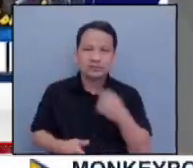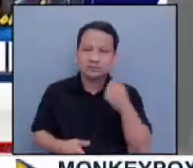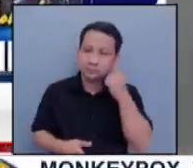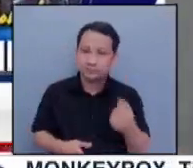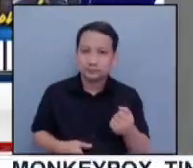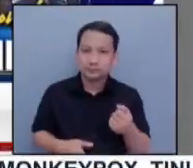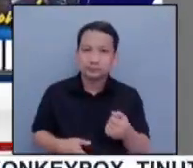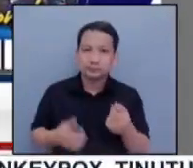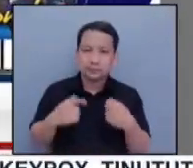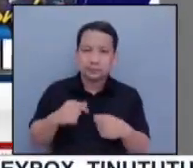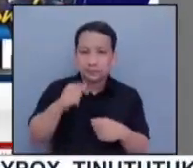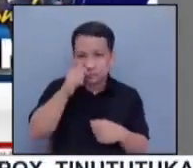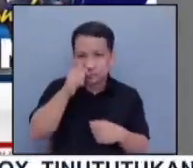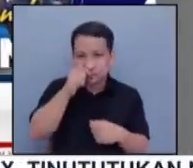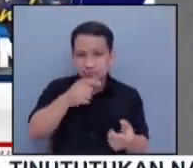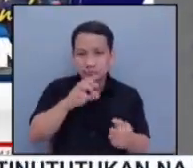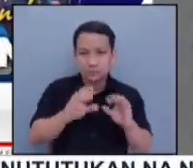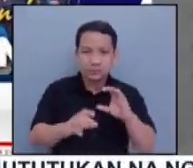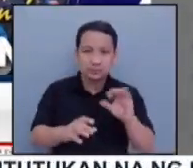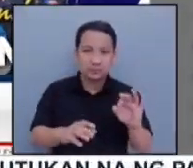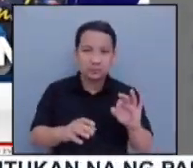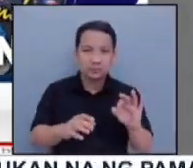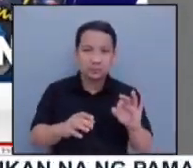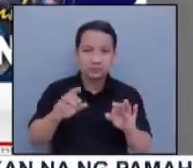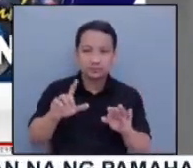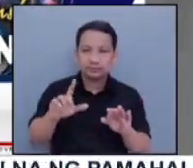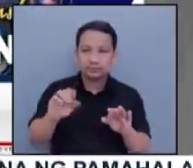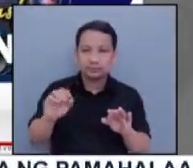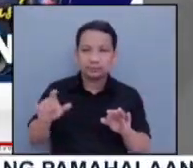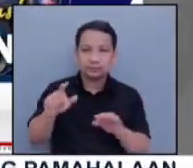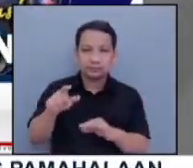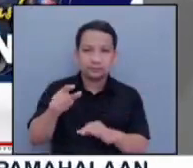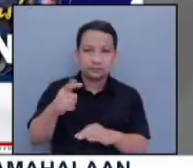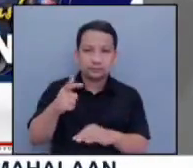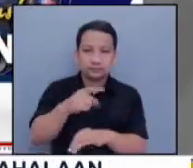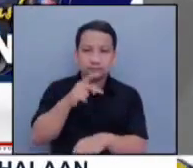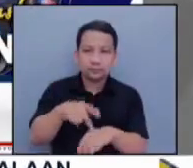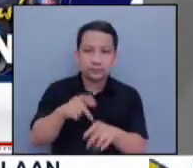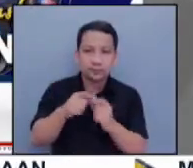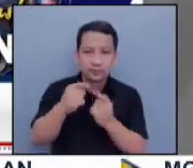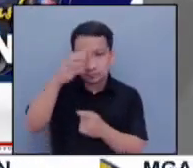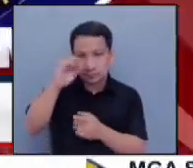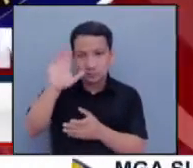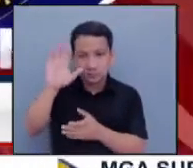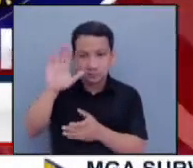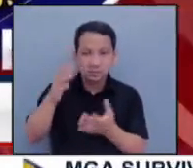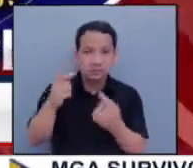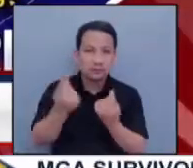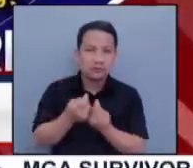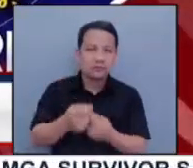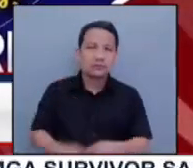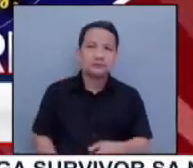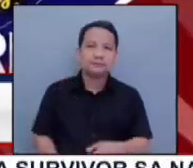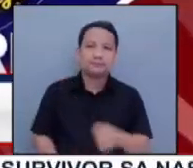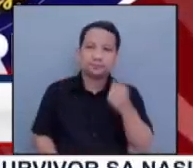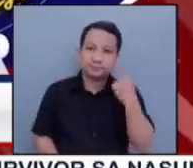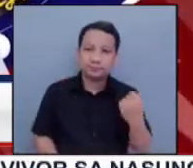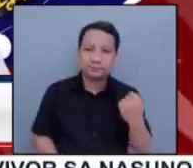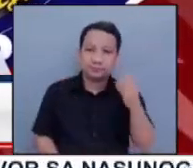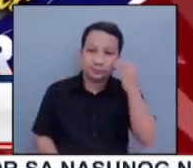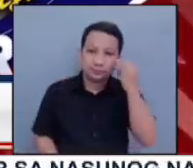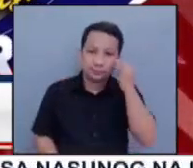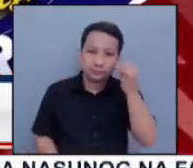ng Crossfire Team, League of Legends Team at Gilas Pilipinas Men's Team. Silver medalist din sina Irish Magno,